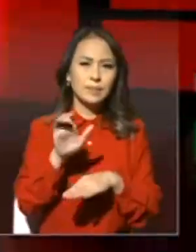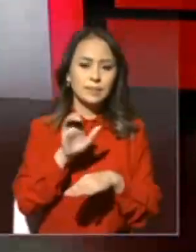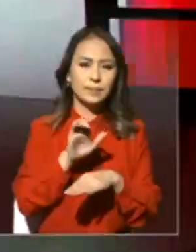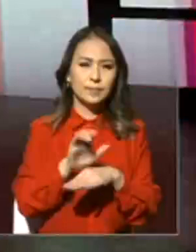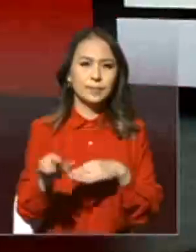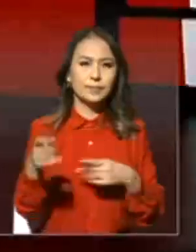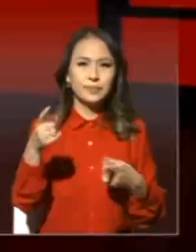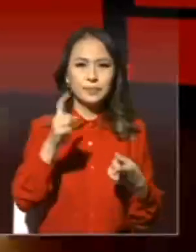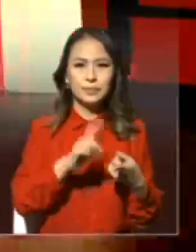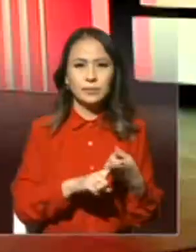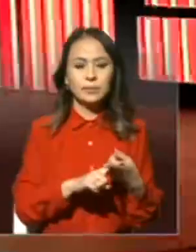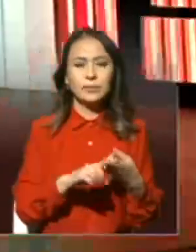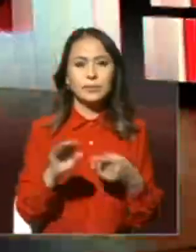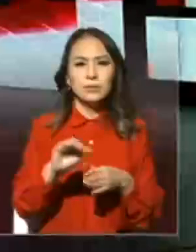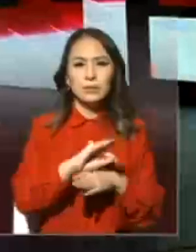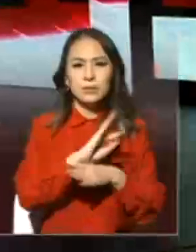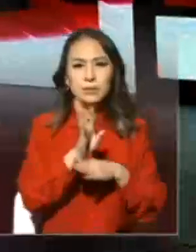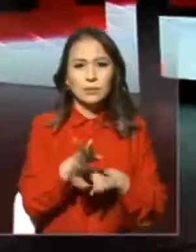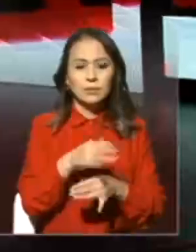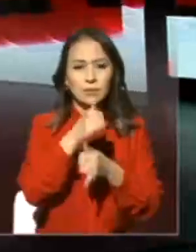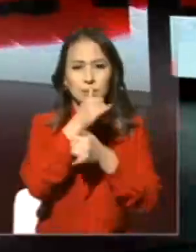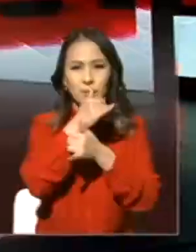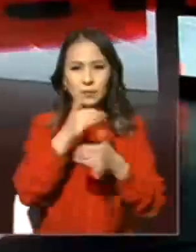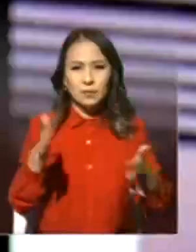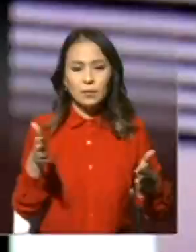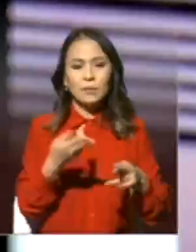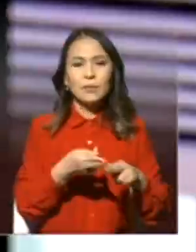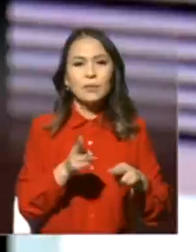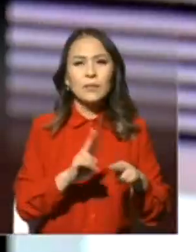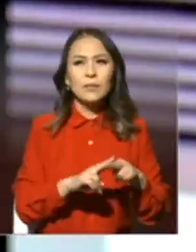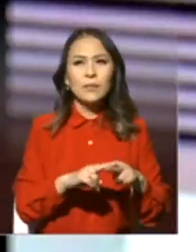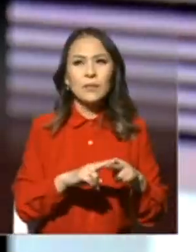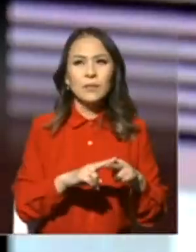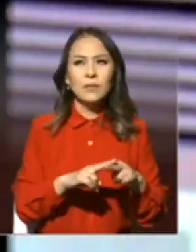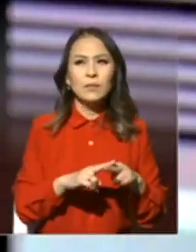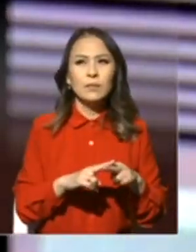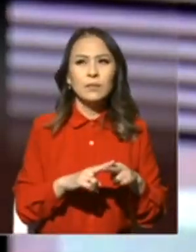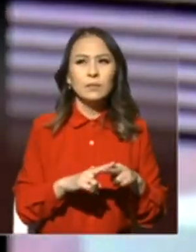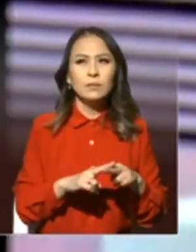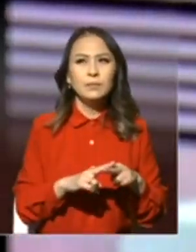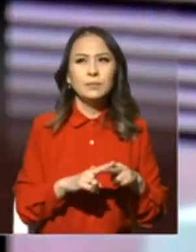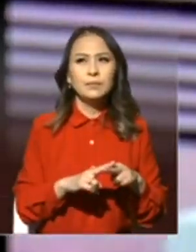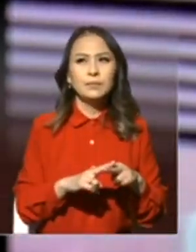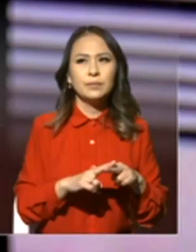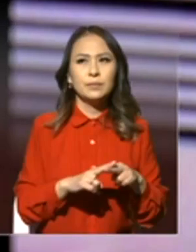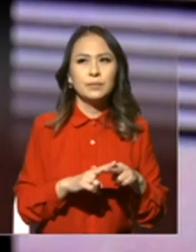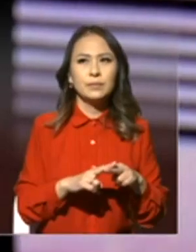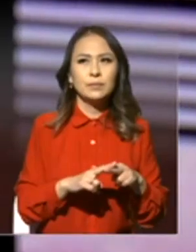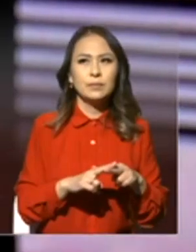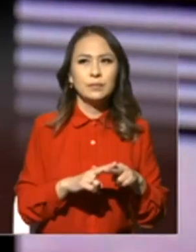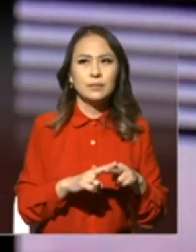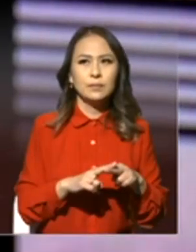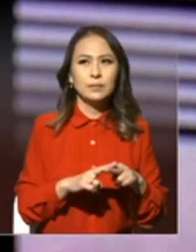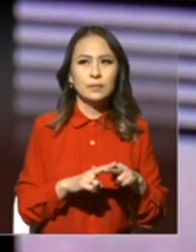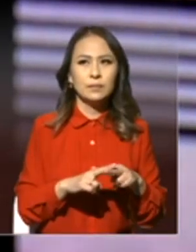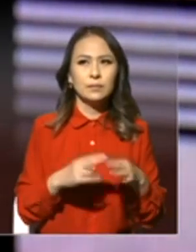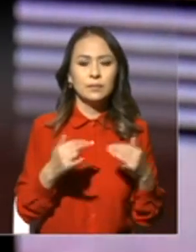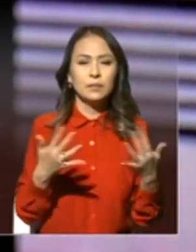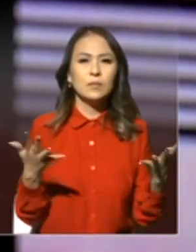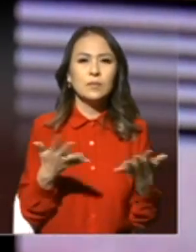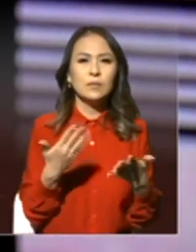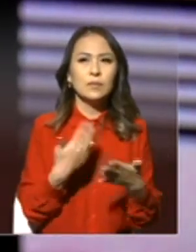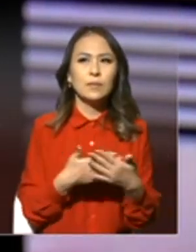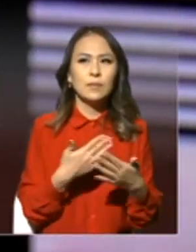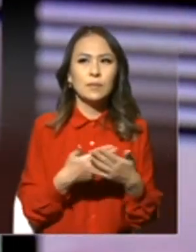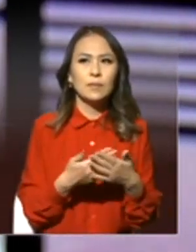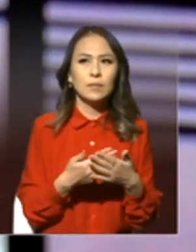өнімдер бойынша қамтамасыз ету мүмкін емес болып табады. Сондықтан да бұл жерде... Қайталайыншы, түсінбей қалдық. Яғни жаңағы біз айтып отқан бұл қандай өнімдер?